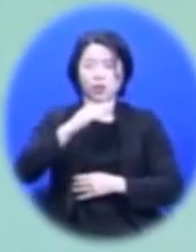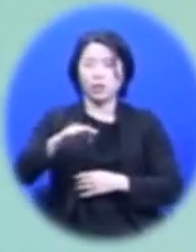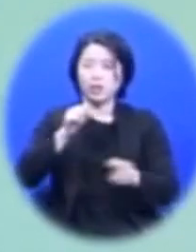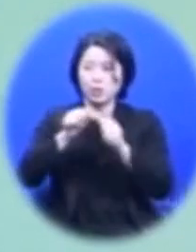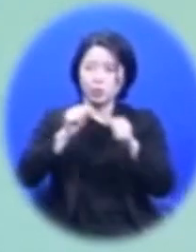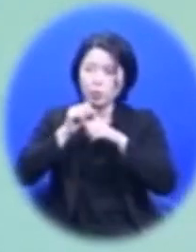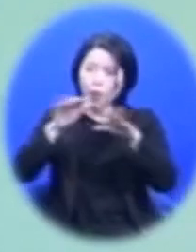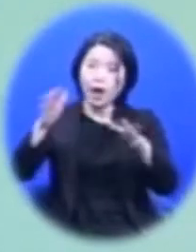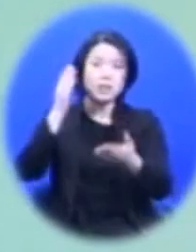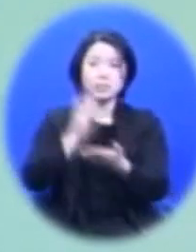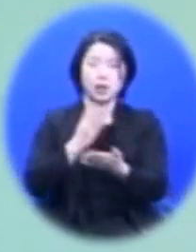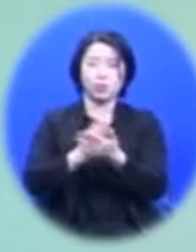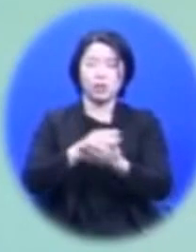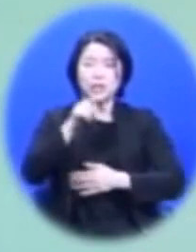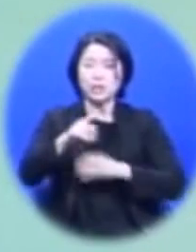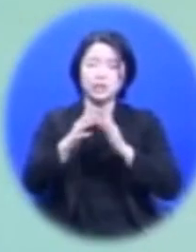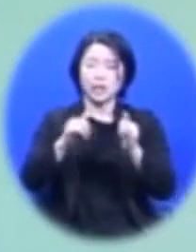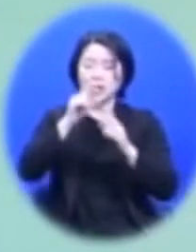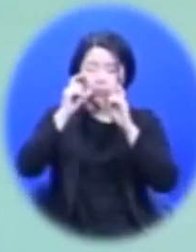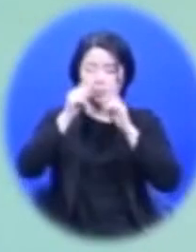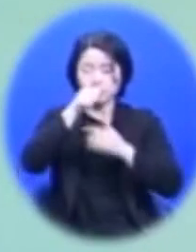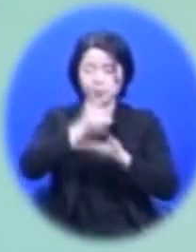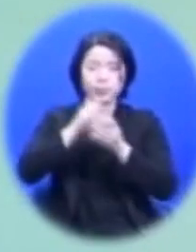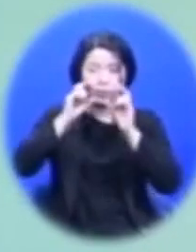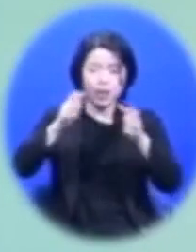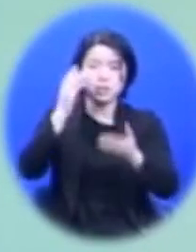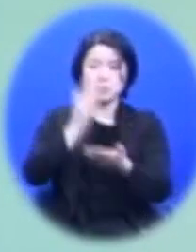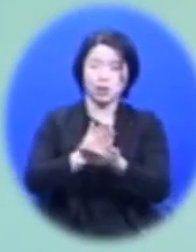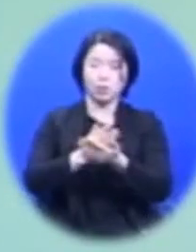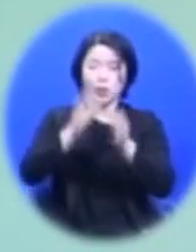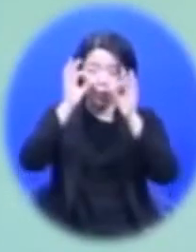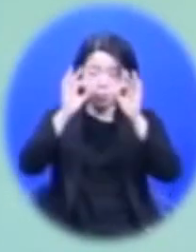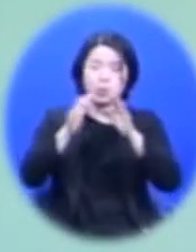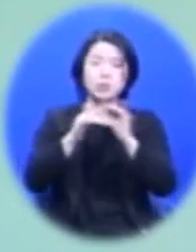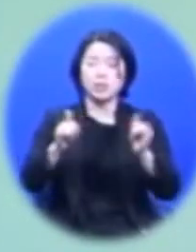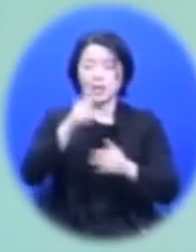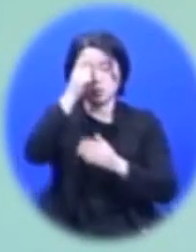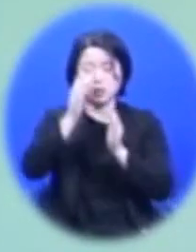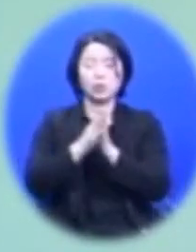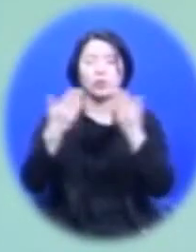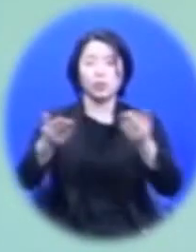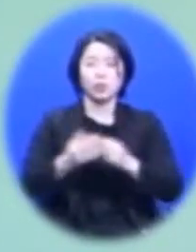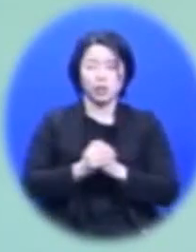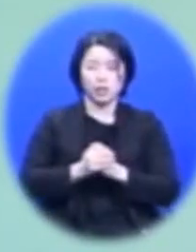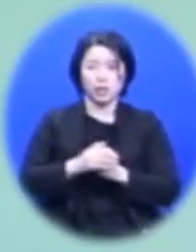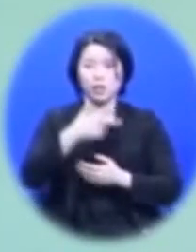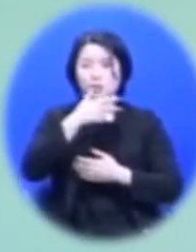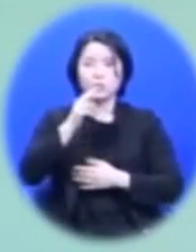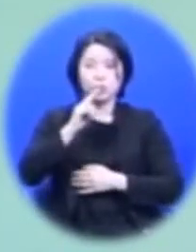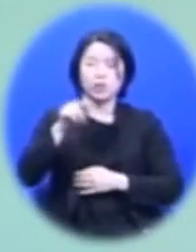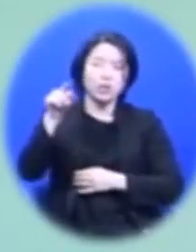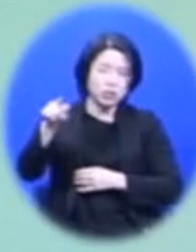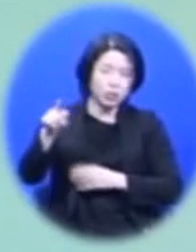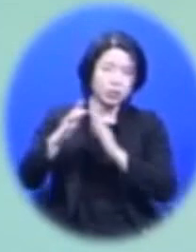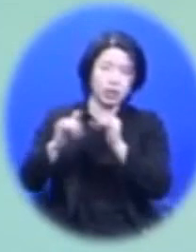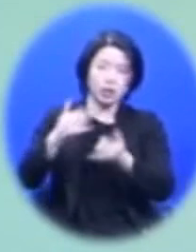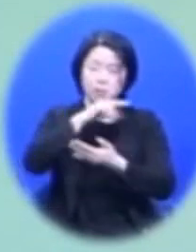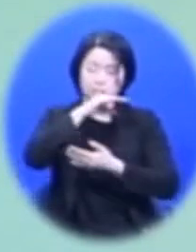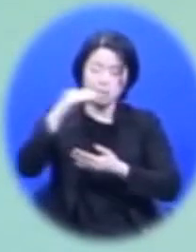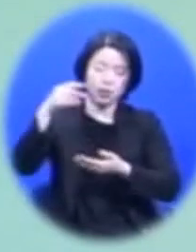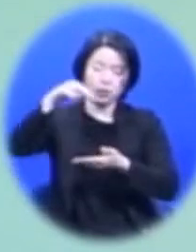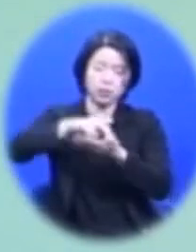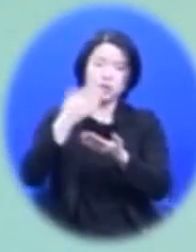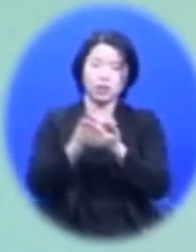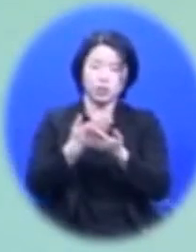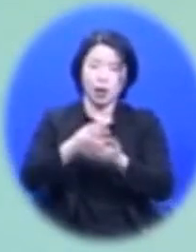말고 그 사람 정죄하지 말고 본 사람이 기도하는 것, 본 사람. 주여, 저가 바로 서게 해주소서. 저가